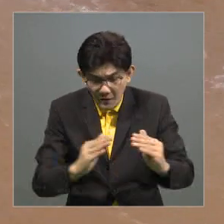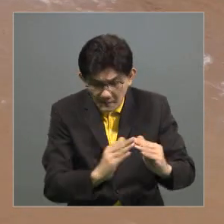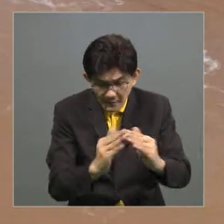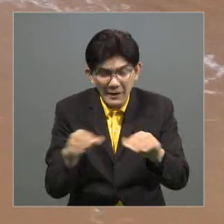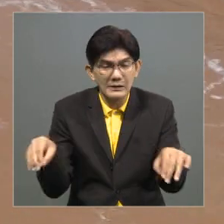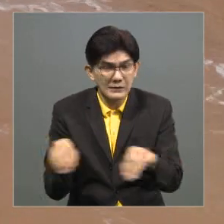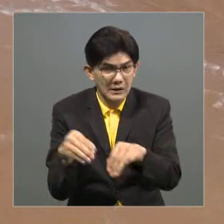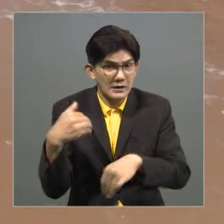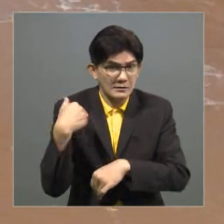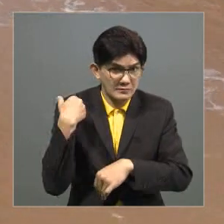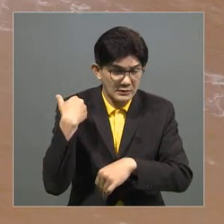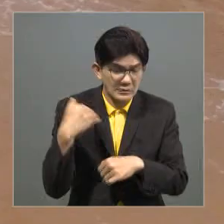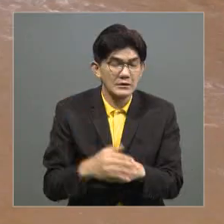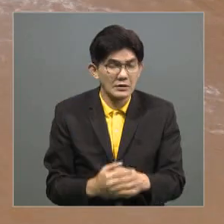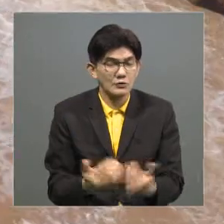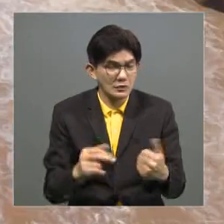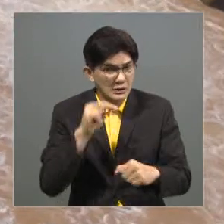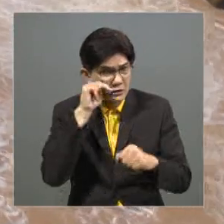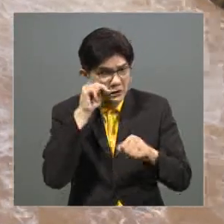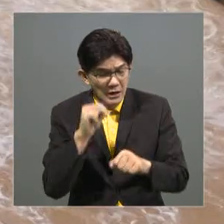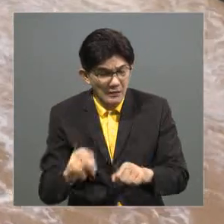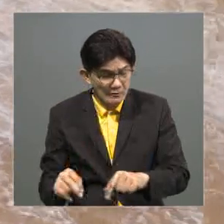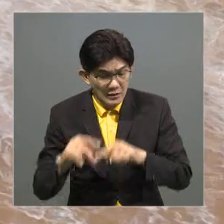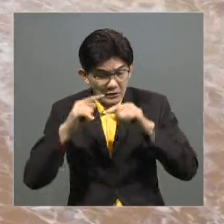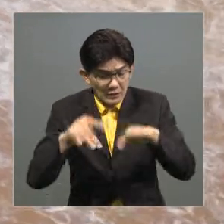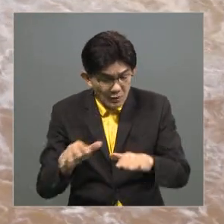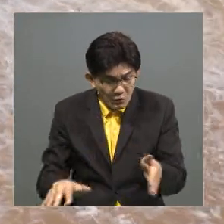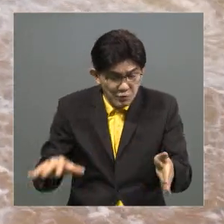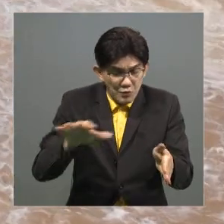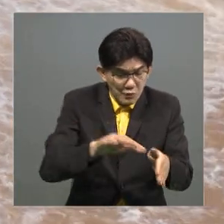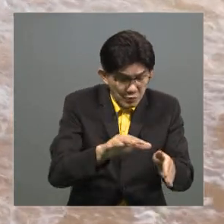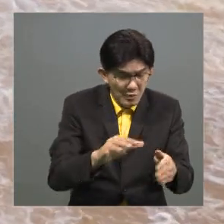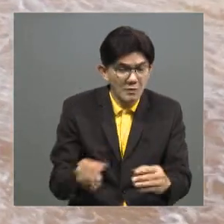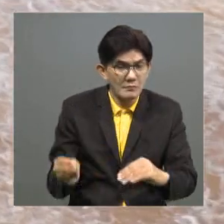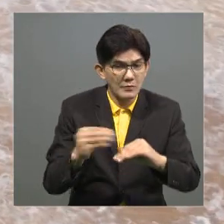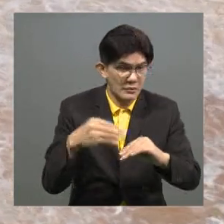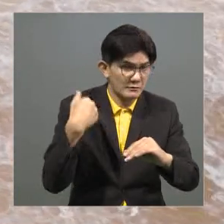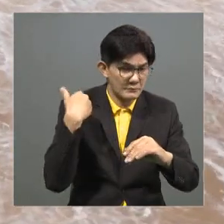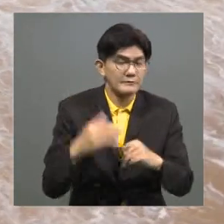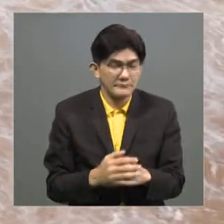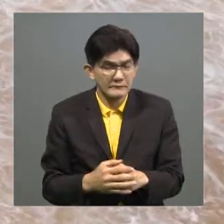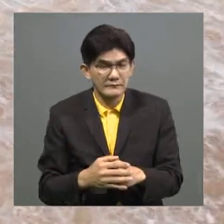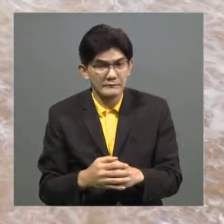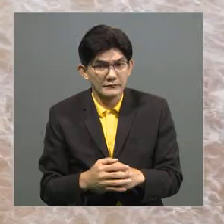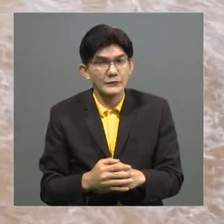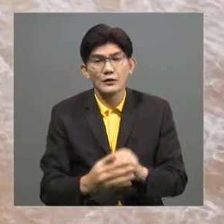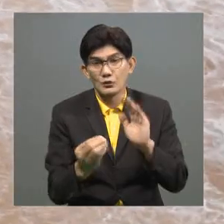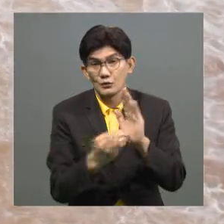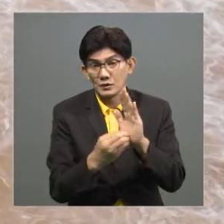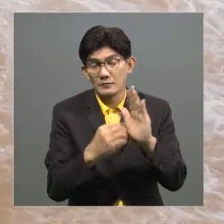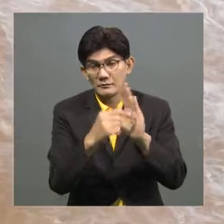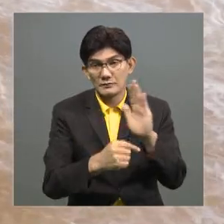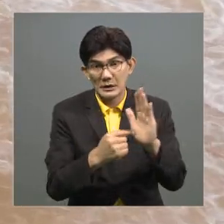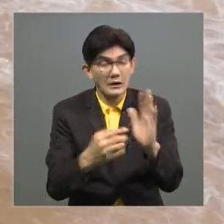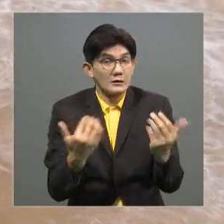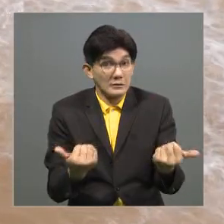ในพื้นที่ที่มีตลิ่งต่ำในช่วงที่น้ำทะเลมันหนุนสูงเข้ามาอีกปัจจัยหนึ่งนะครับอย่างไรก็ตามในส่วนของพื้นที่กรุงเทพและปริมณฑ